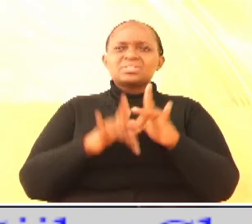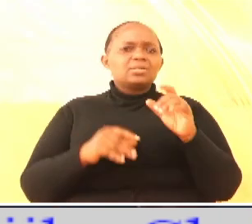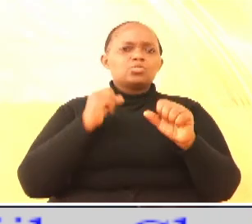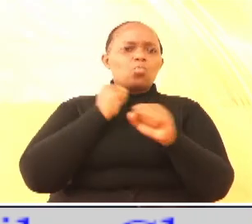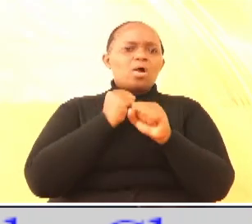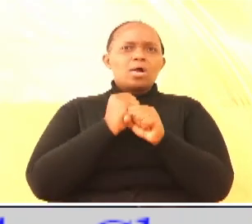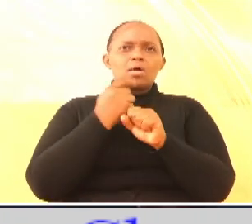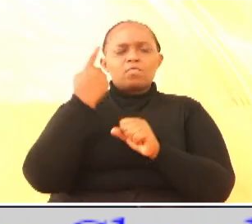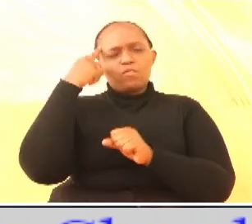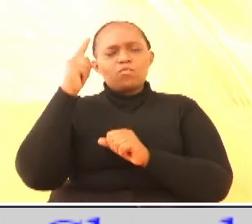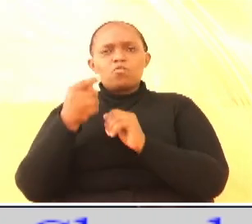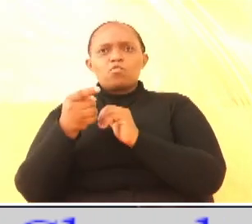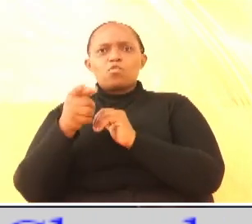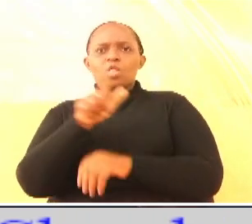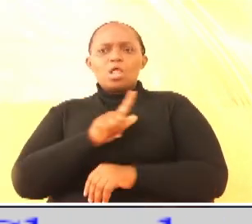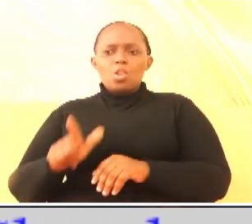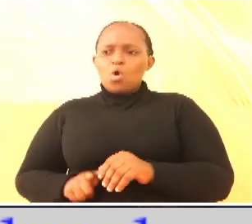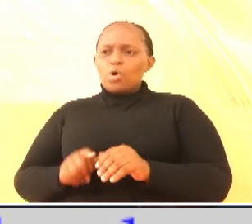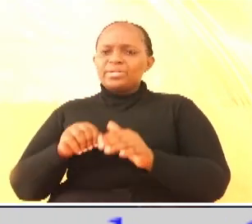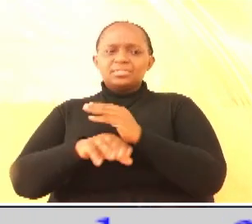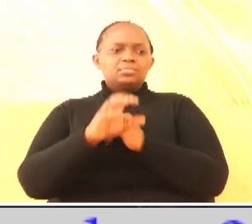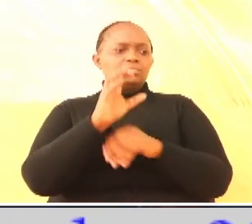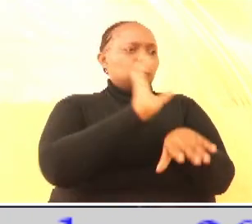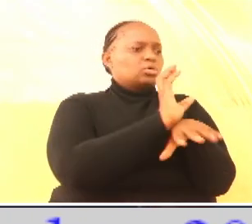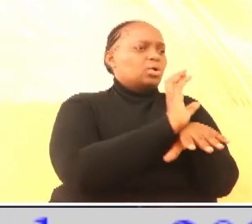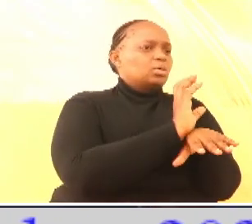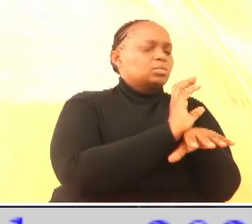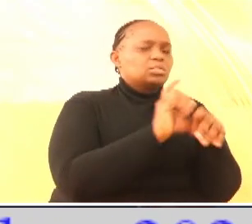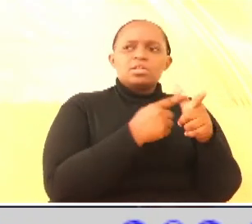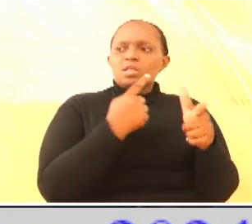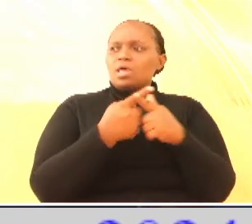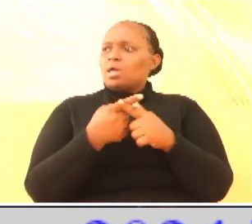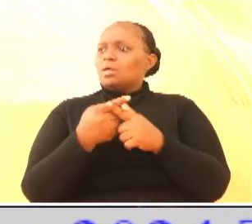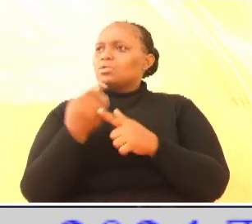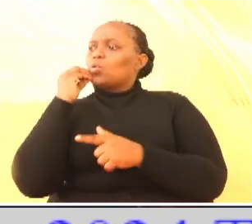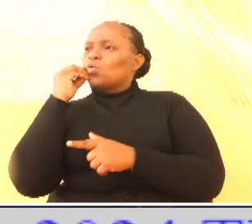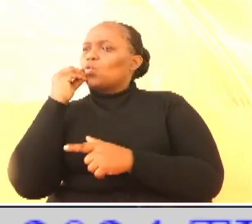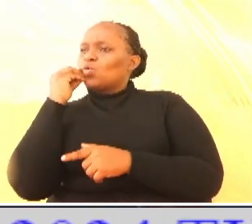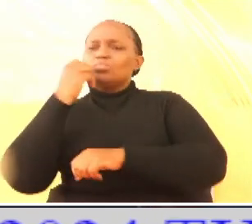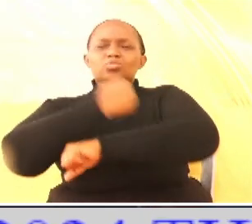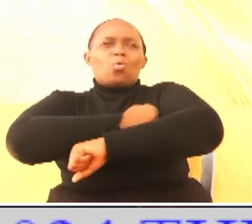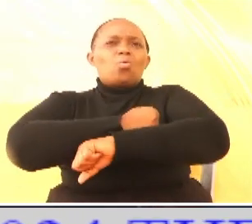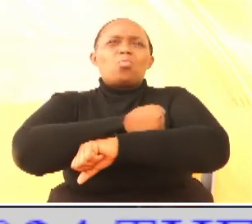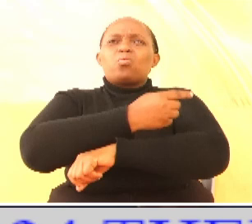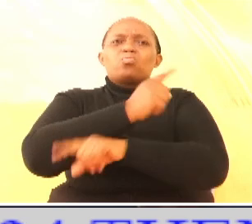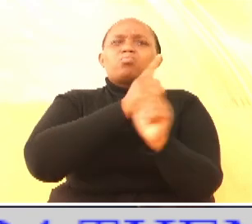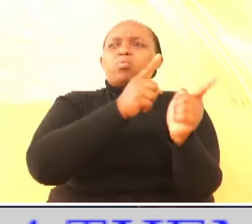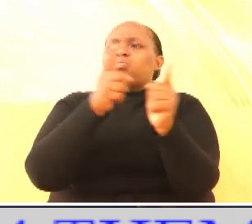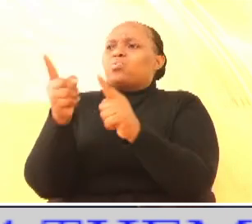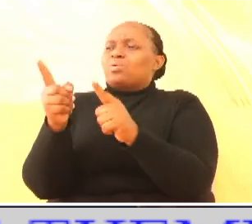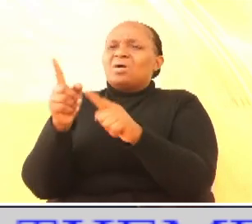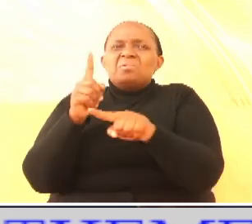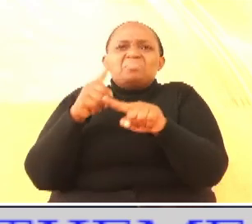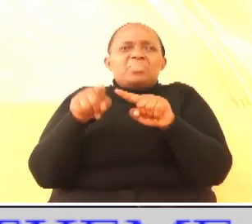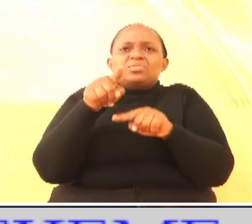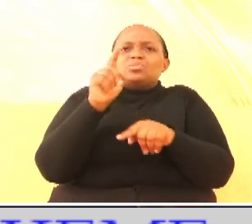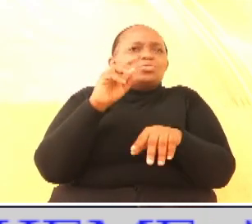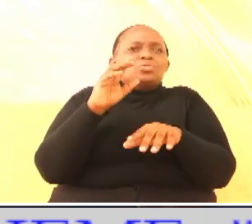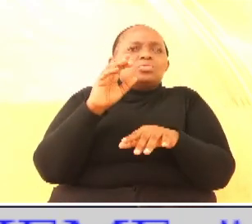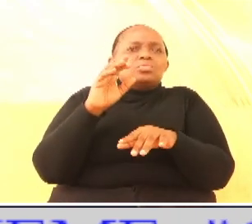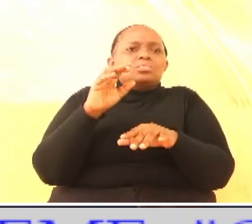Bwana hapa kanisani, kule nyumbani, kwa ofisi, biasharani, shuleni, kila mahali, na hakuna kitu